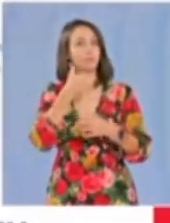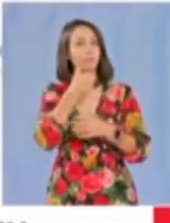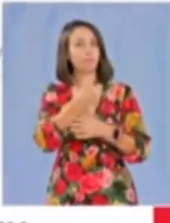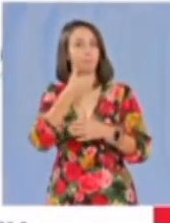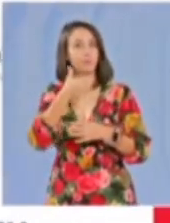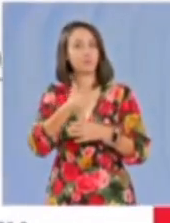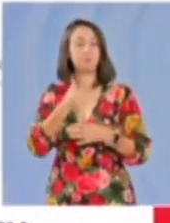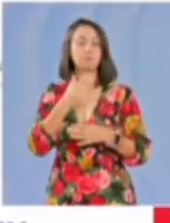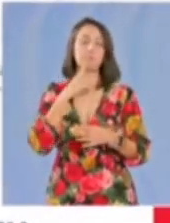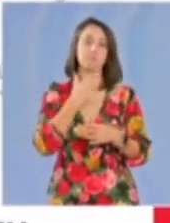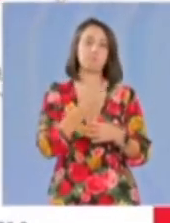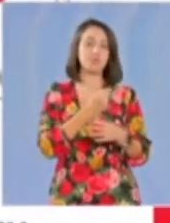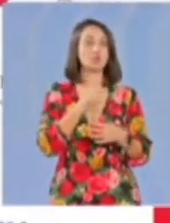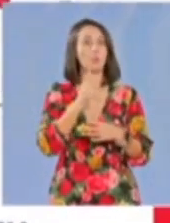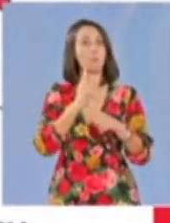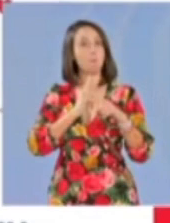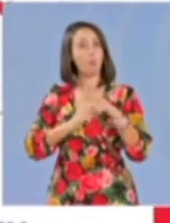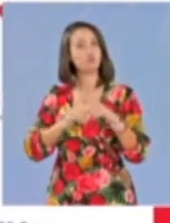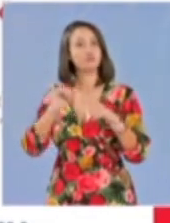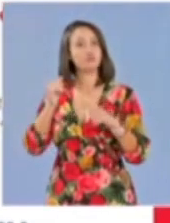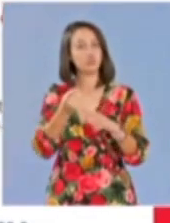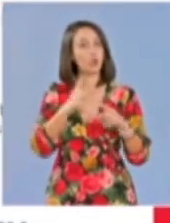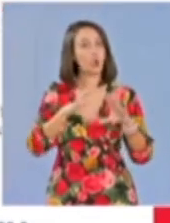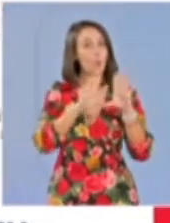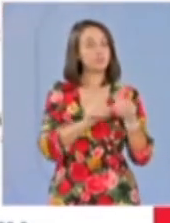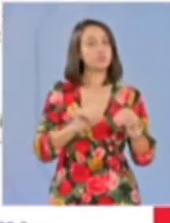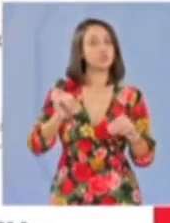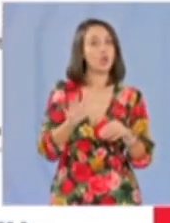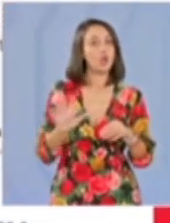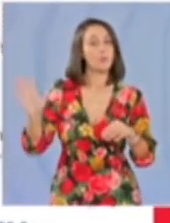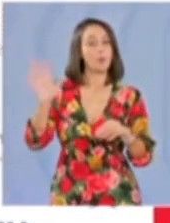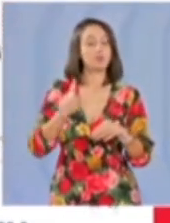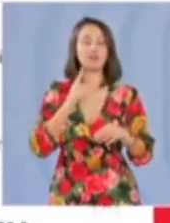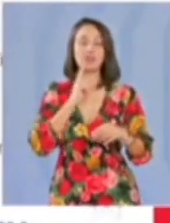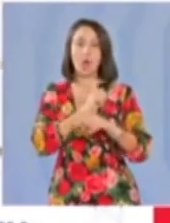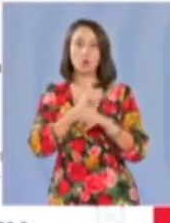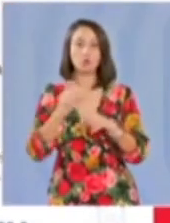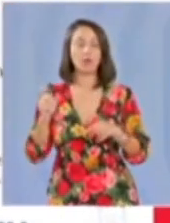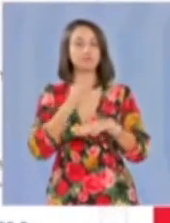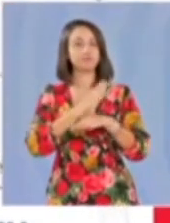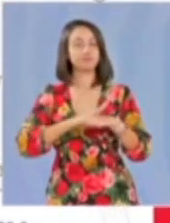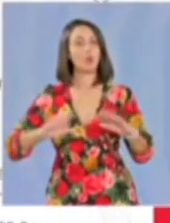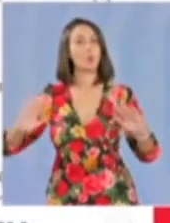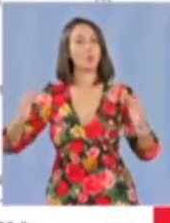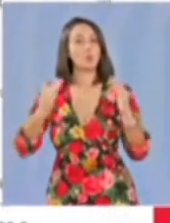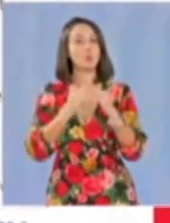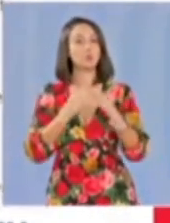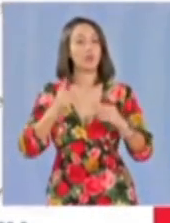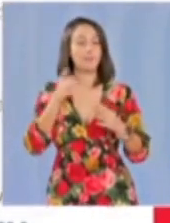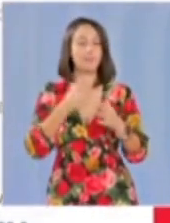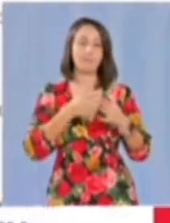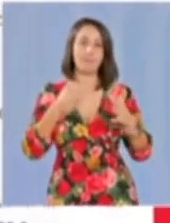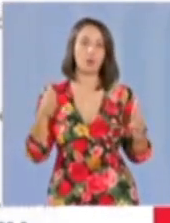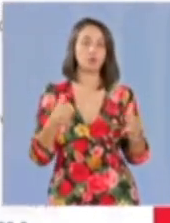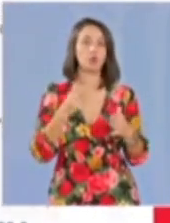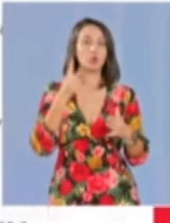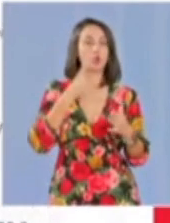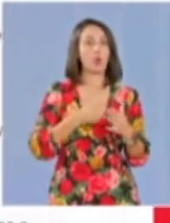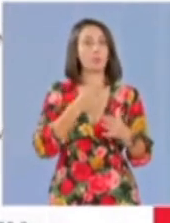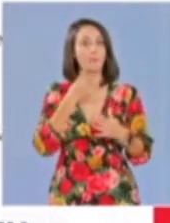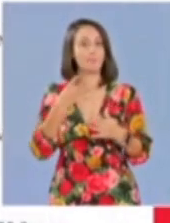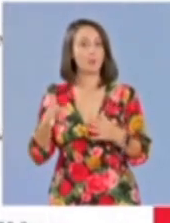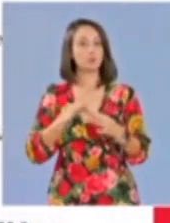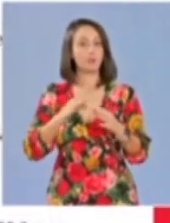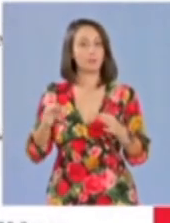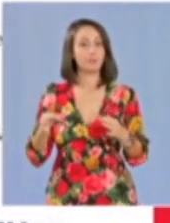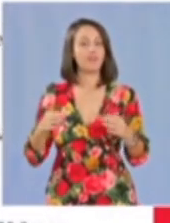și de mesaje pozitive atât din partea moldovenilor cât și a românilor. Din cauza piscurilor montane din jurul său, majoritatea de peste 2400